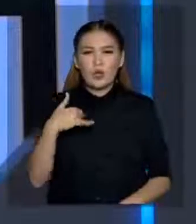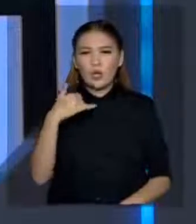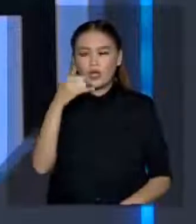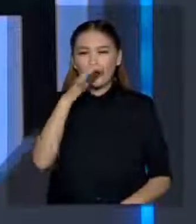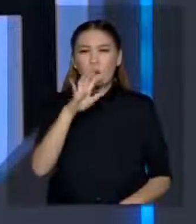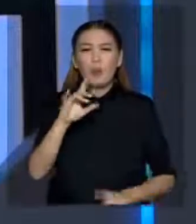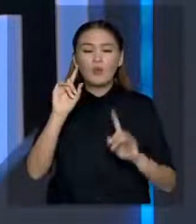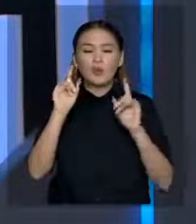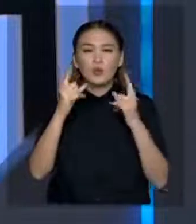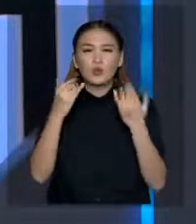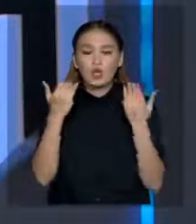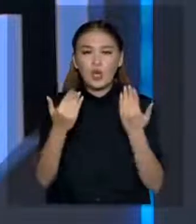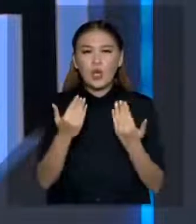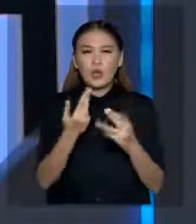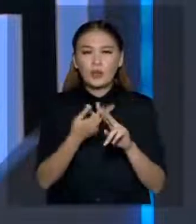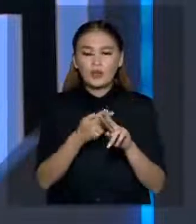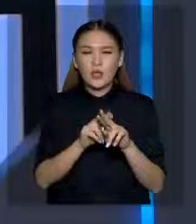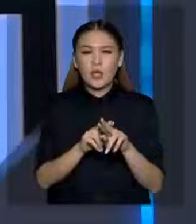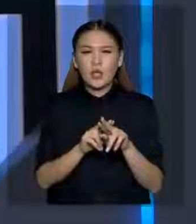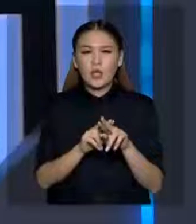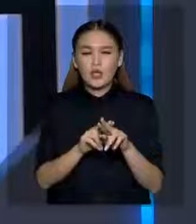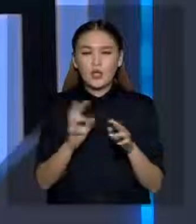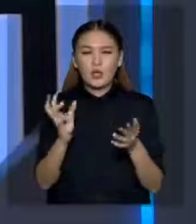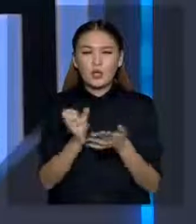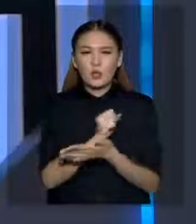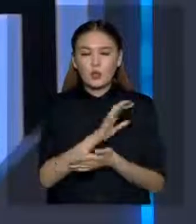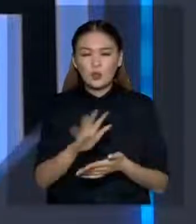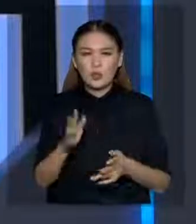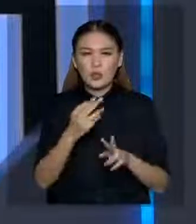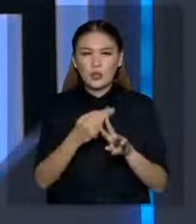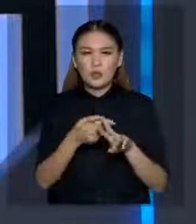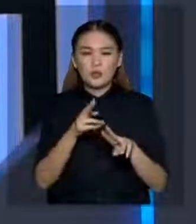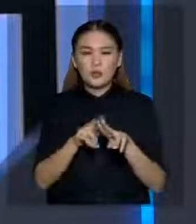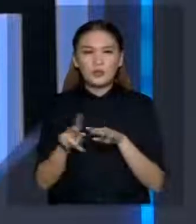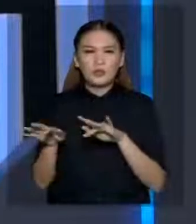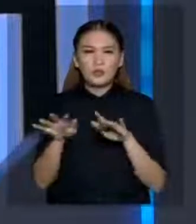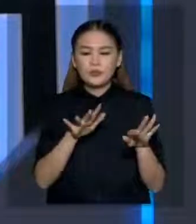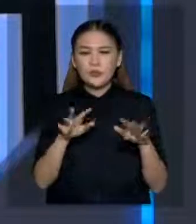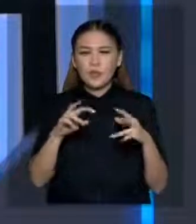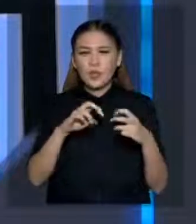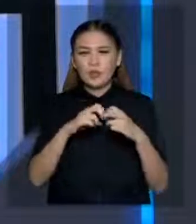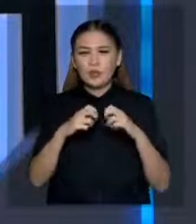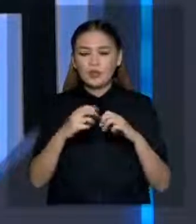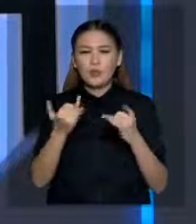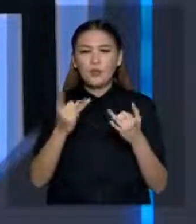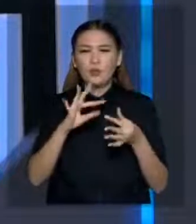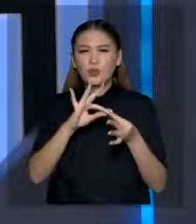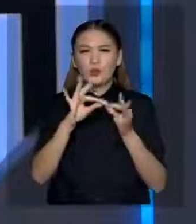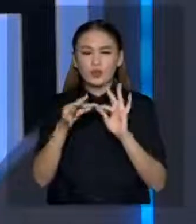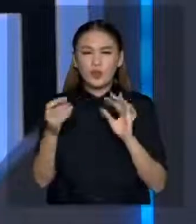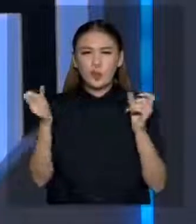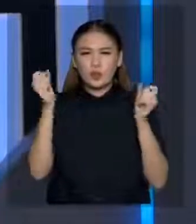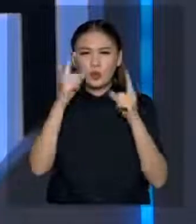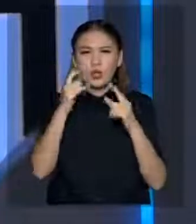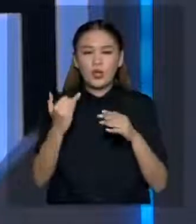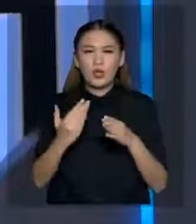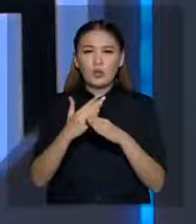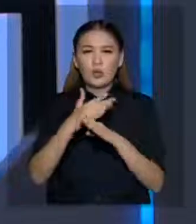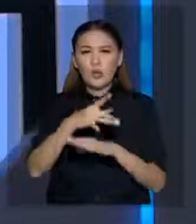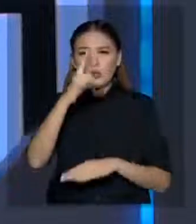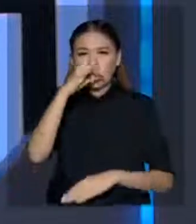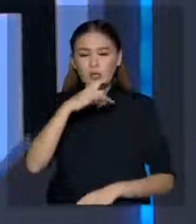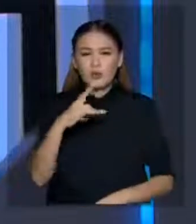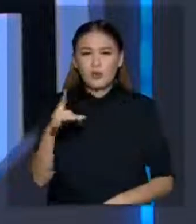Не себепті қолда бар алтынның қадыры жоқ? Агроөнеркәсіптегі қордаланған мәселелерге қатысты бүгінгі студиямыздың қонағы